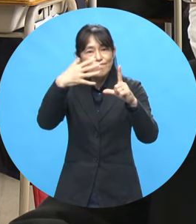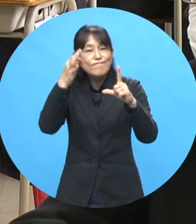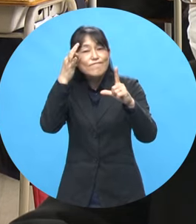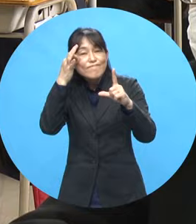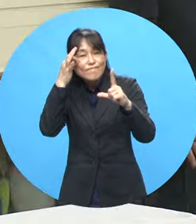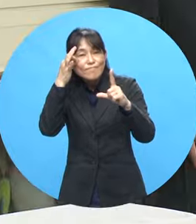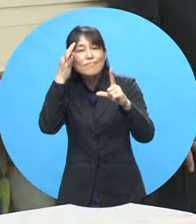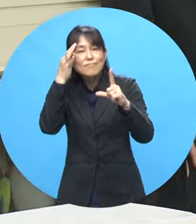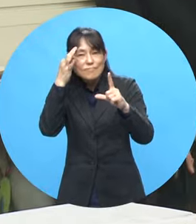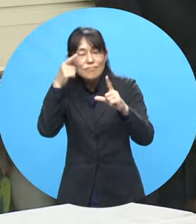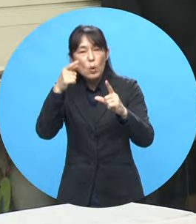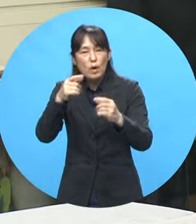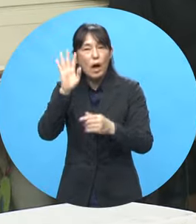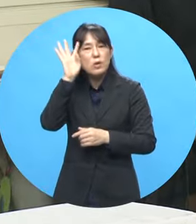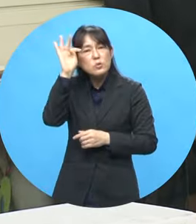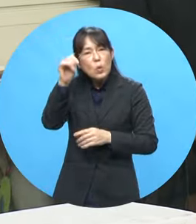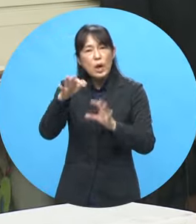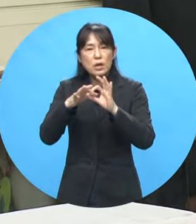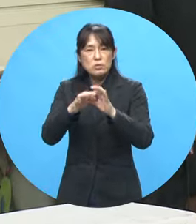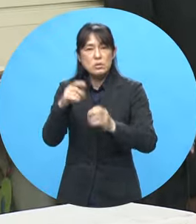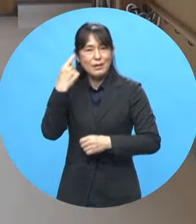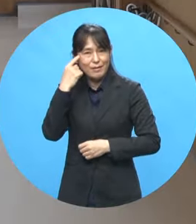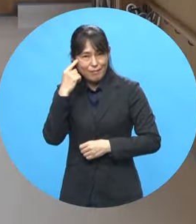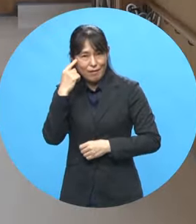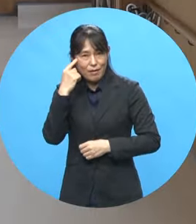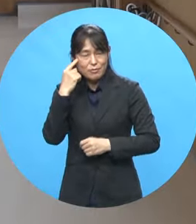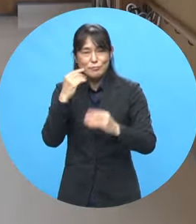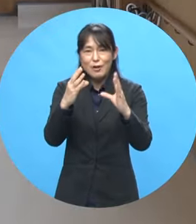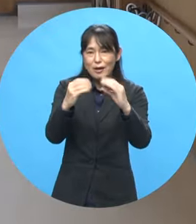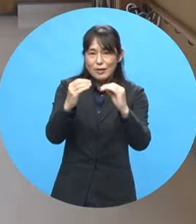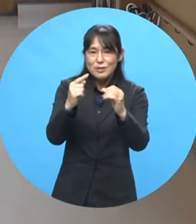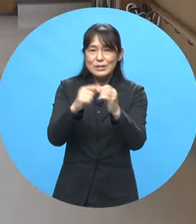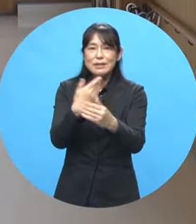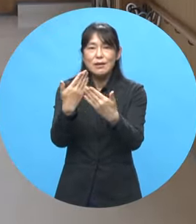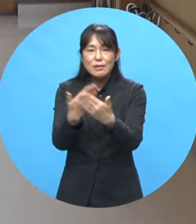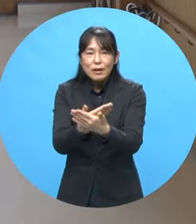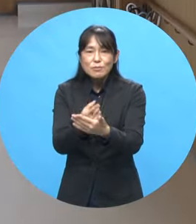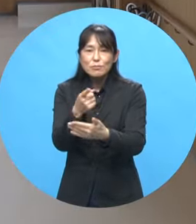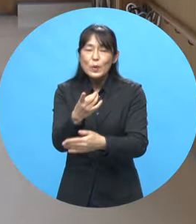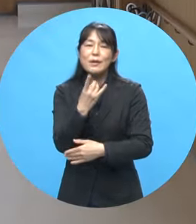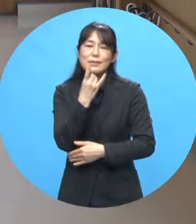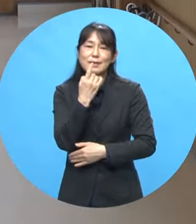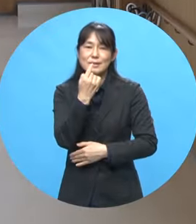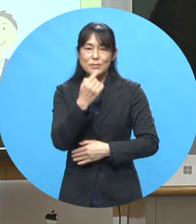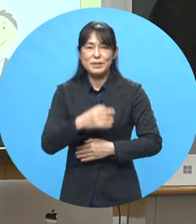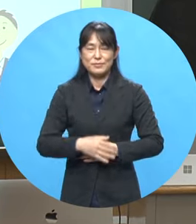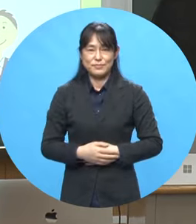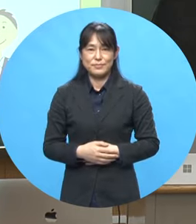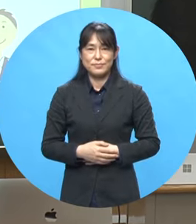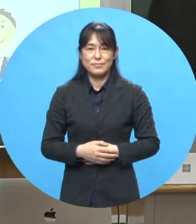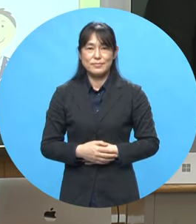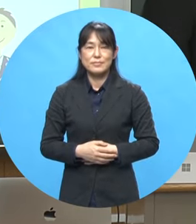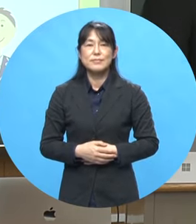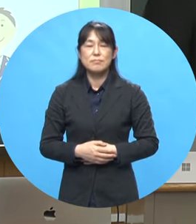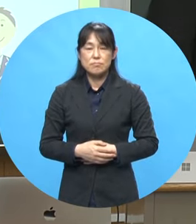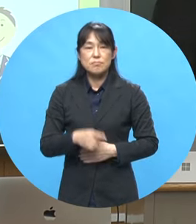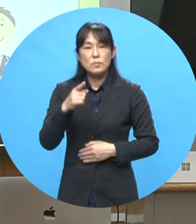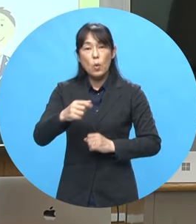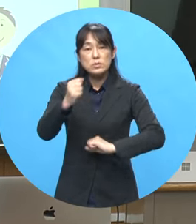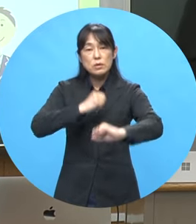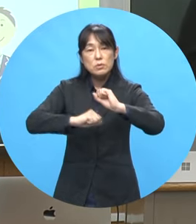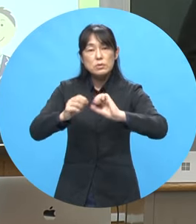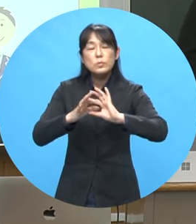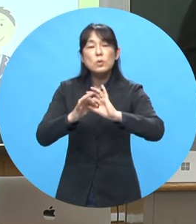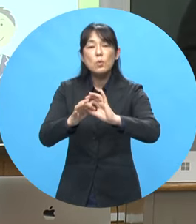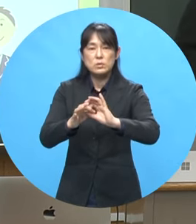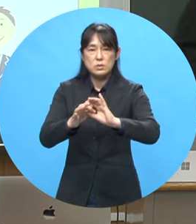ただいて、この動画が将来について考えたり話し合うきっかけとなることを期待しております。 こうした取り組みを